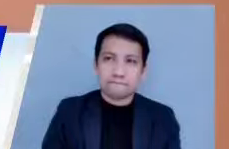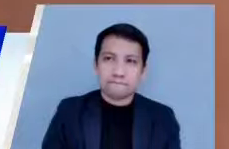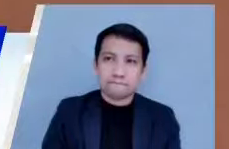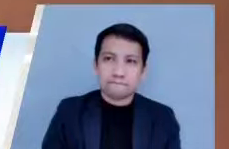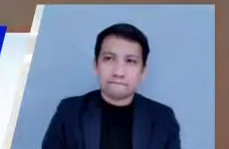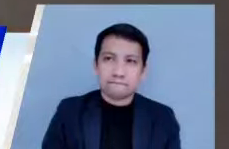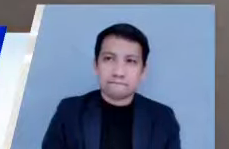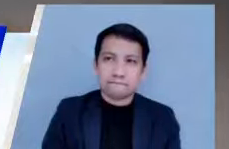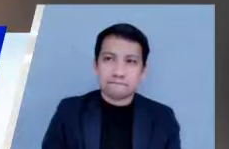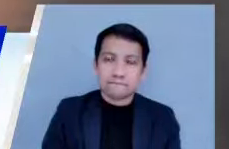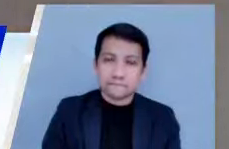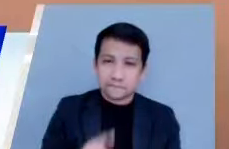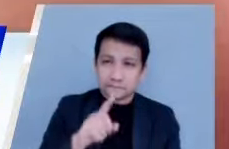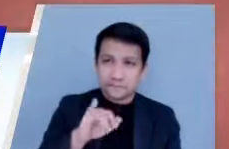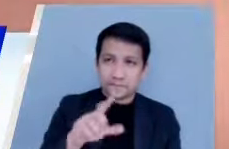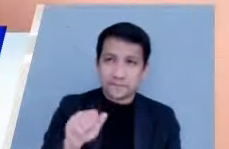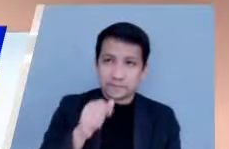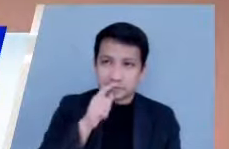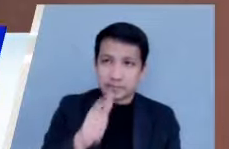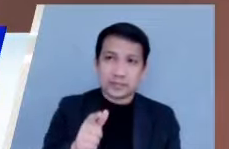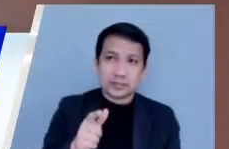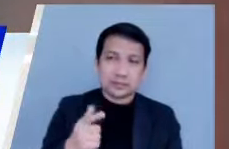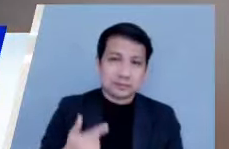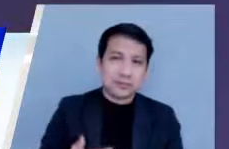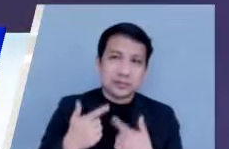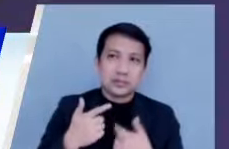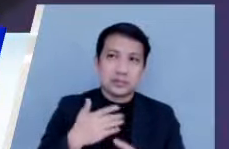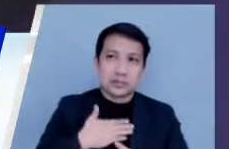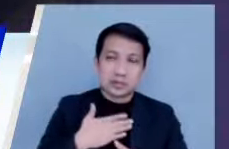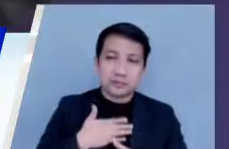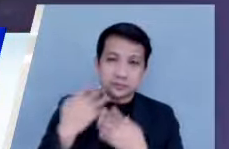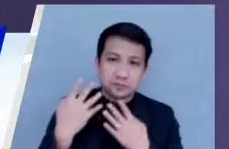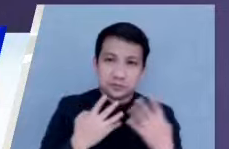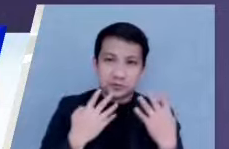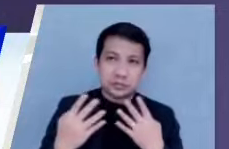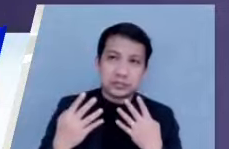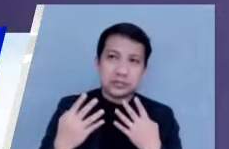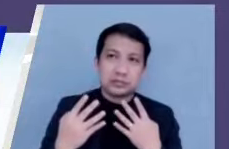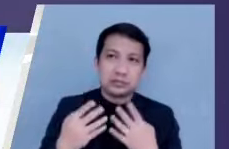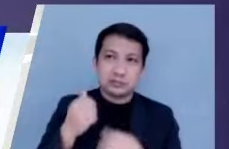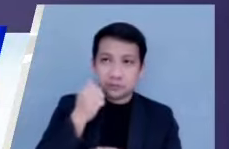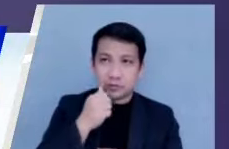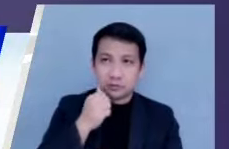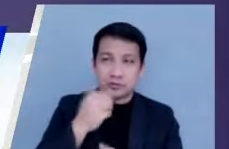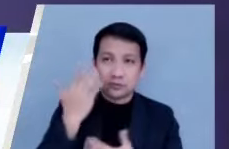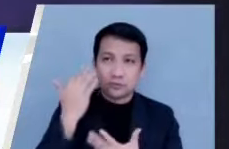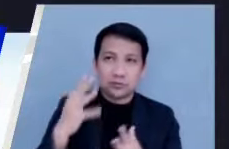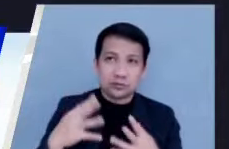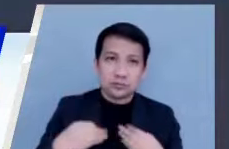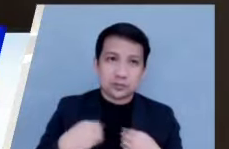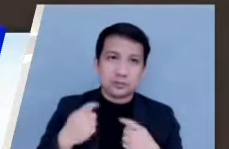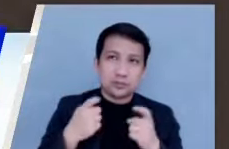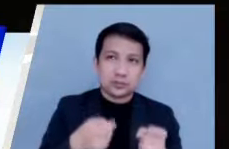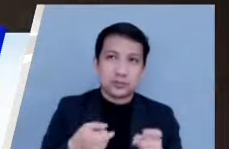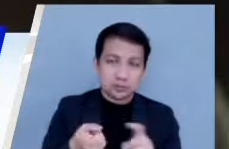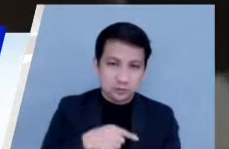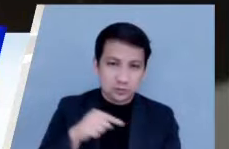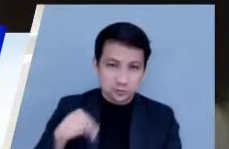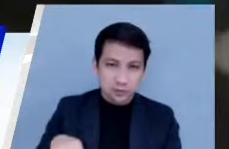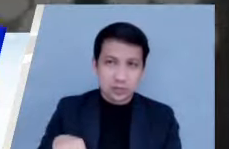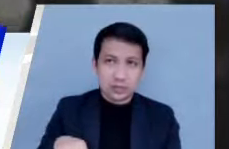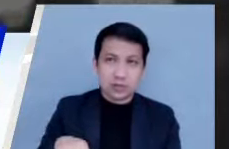Zia is one lucky Libby and a happy birthday girl. Dahil sa natanggap niyang birthday gift from the one and only